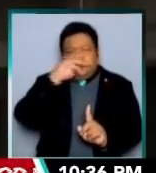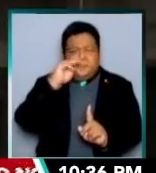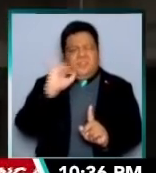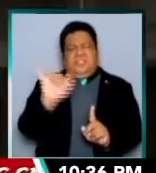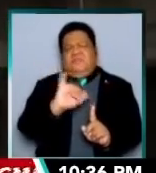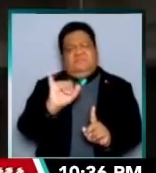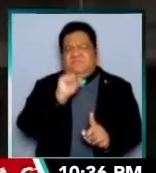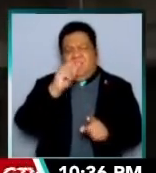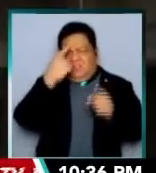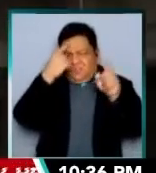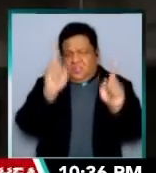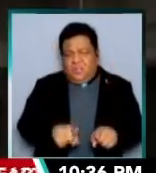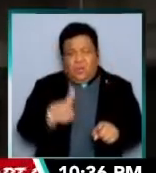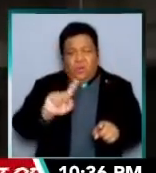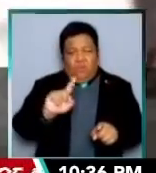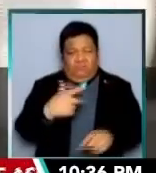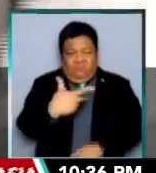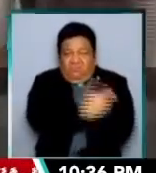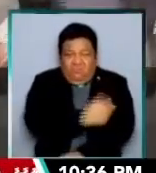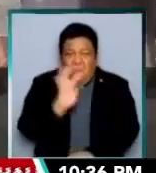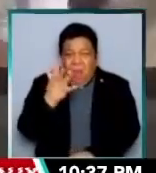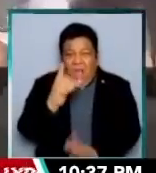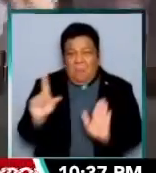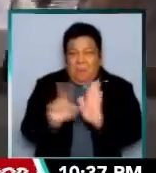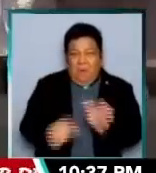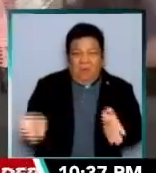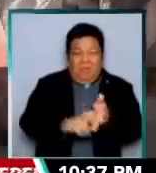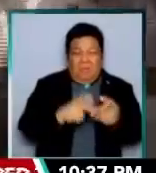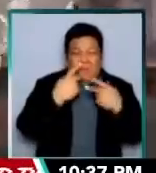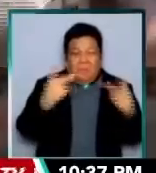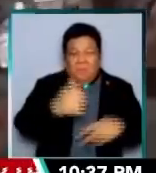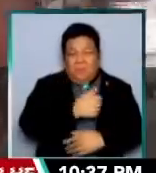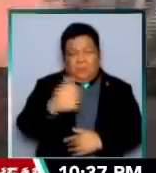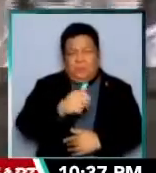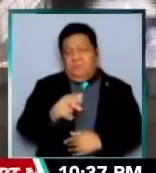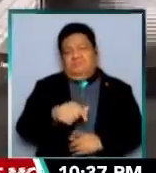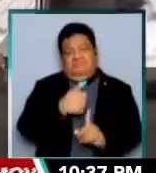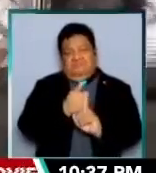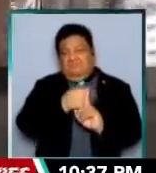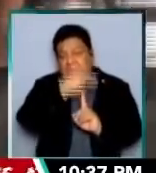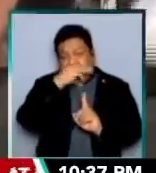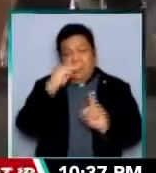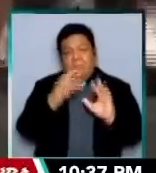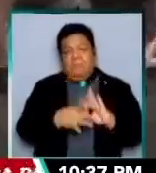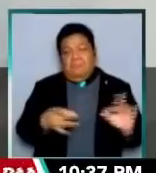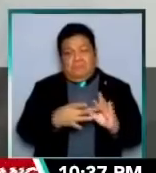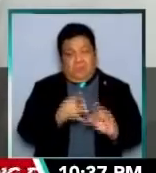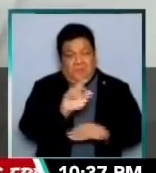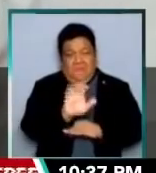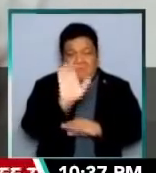bahay at makagamit ng public transportation. Sabi ni Pacquiao, hindi raw dapat puwersahin ang ayaw magpabakuna, kundi